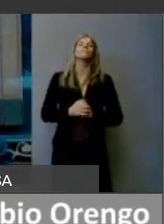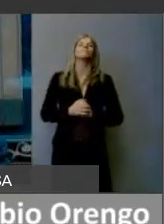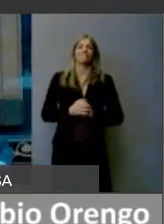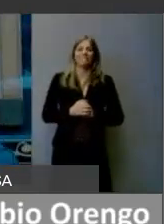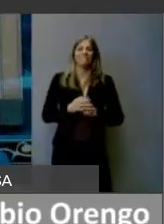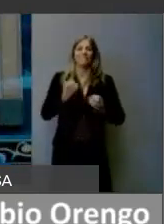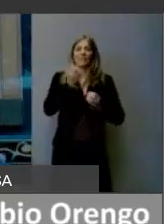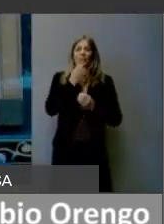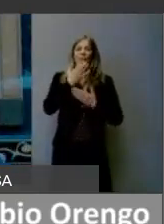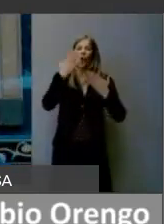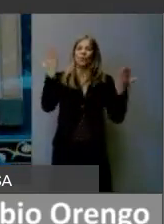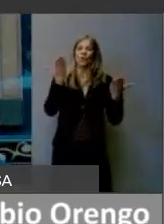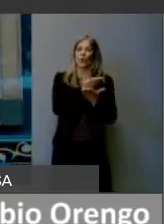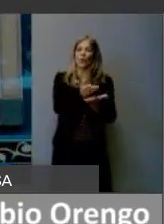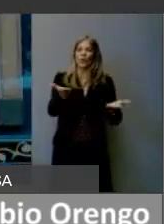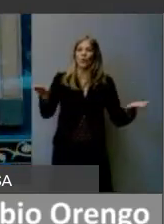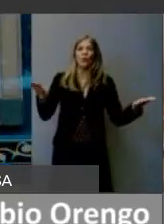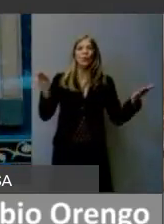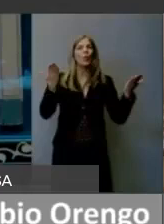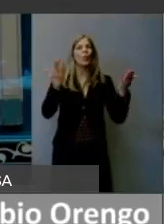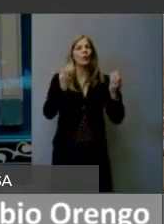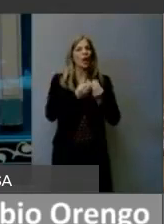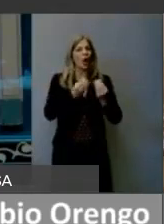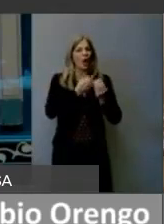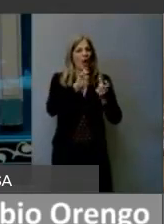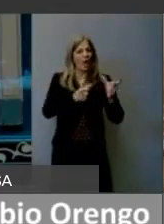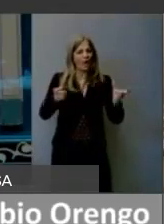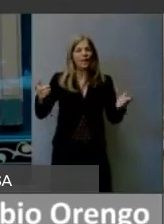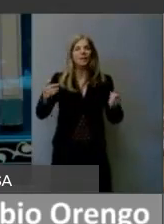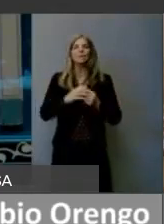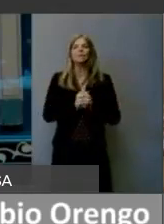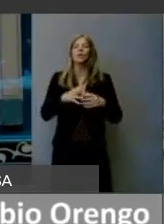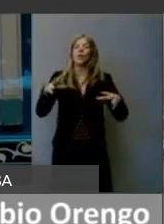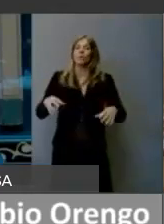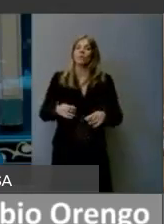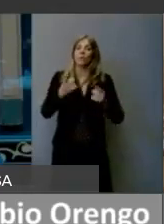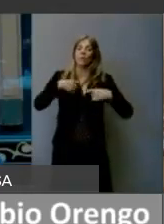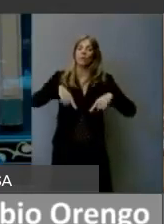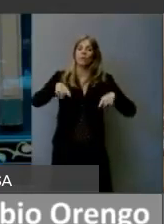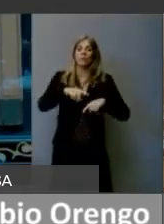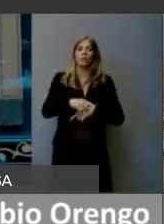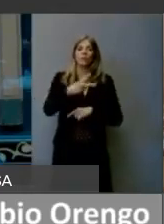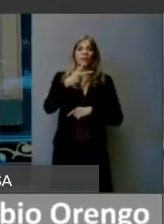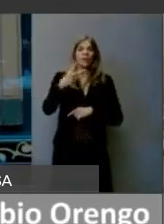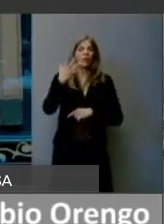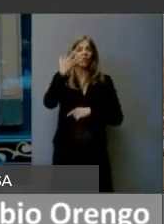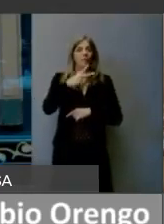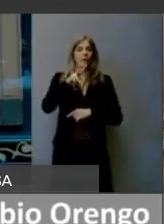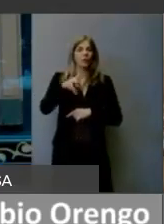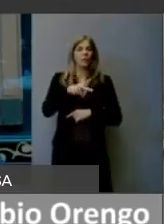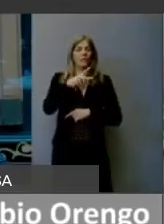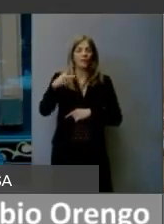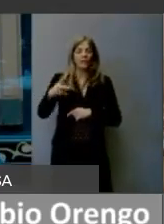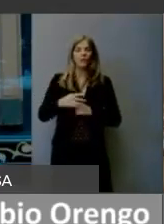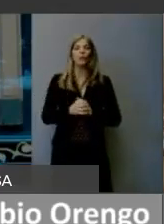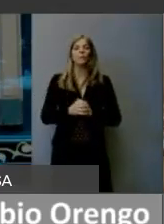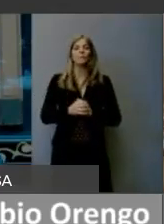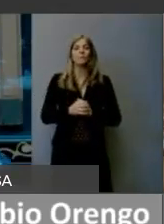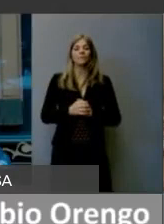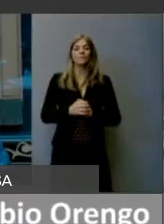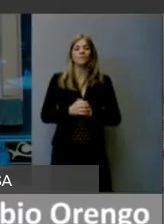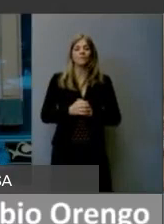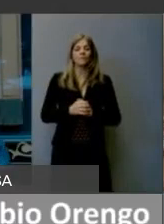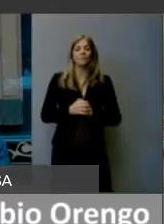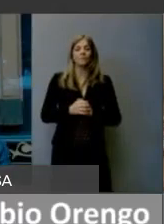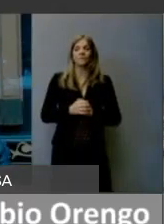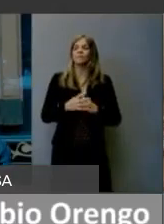Buongiorno a tutti i colleghi. Cominciamo la seduta del 22 febbraio 2022 del Consiglio Comunale di Genova. Do la parola